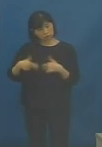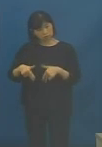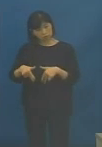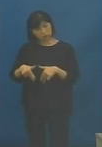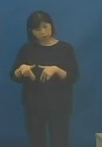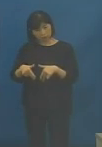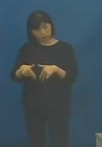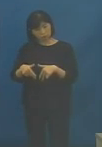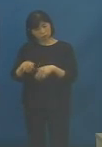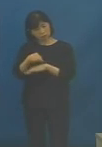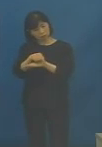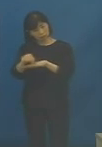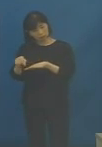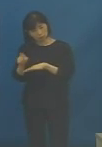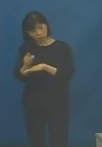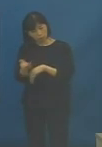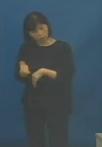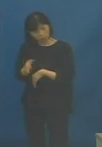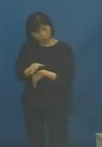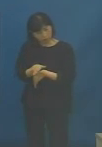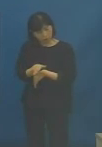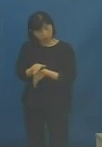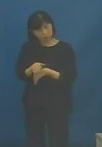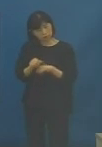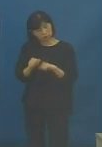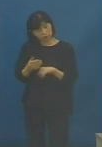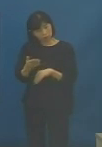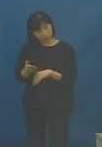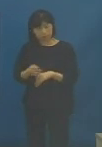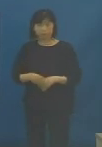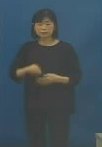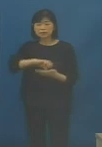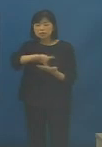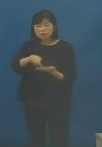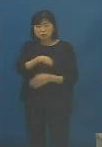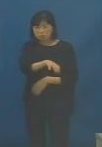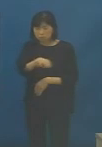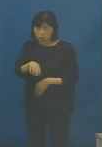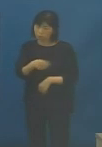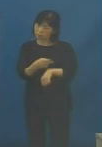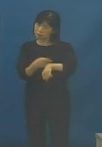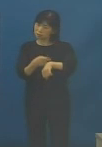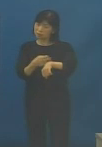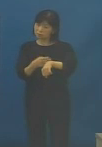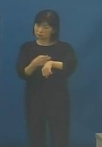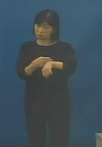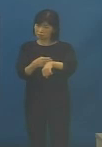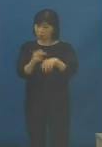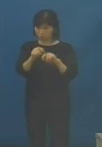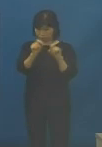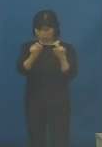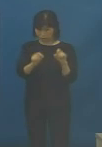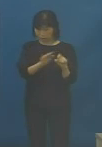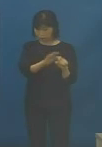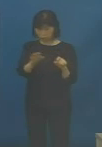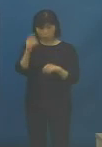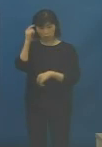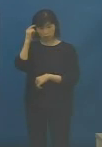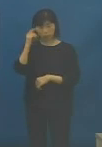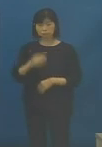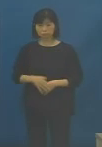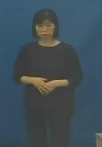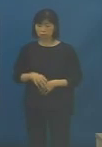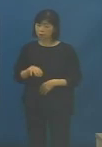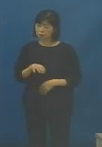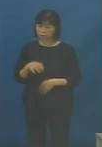かっていうのは、この辺はまあいわば地域の腕の見せ所の部分があるんだと思うんですけども、でその辺の議論にやっぱ